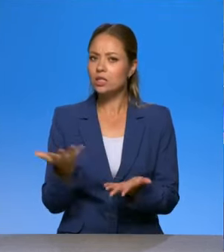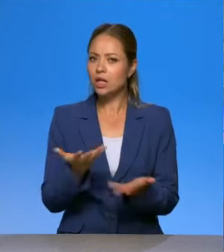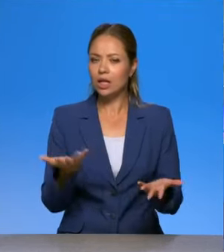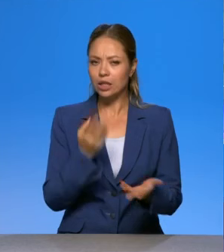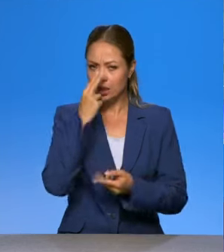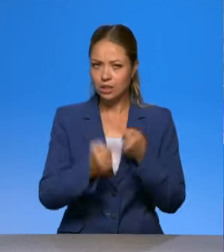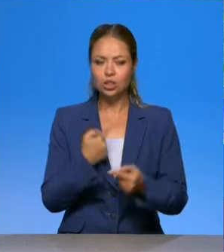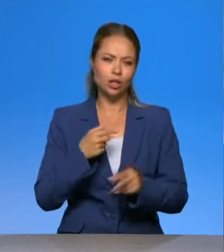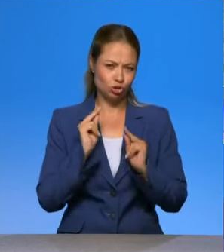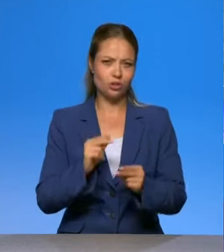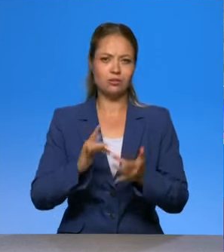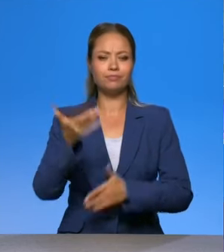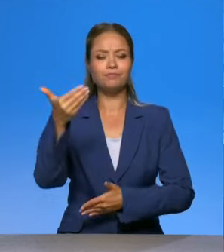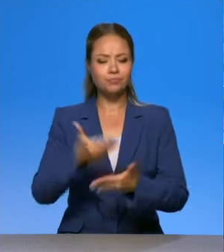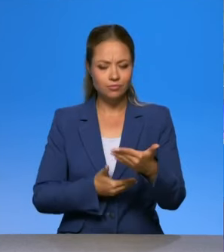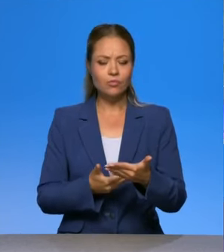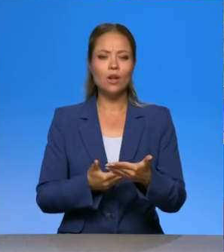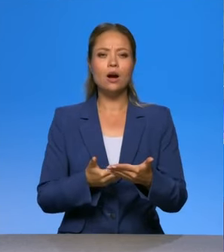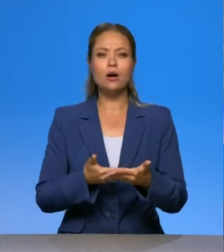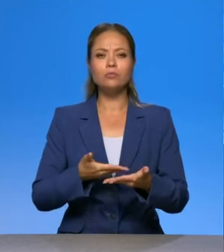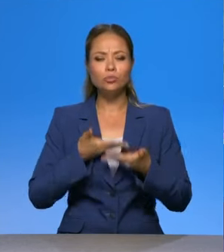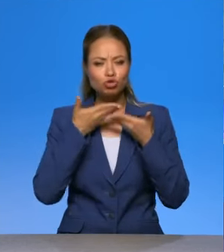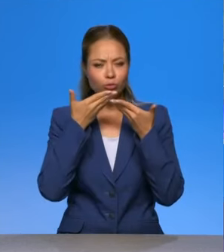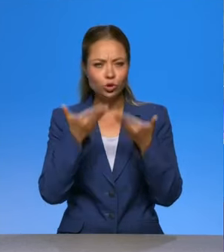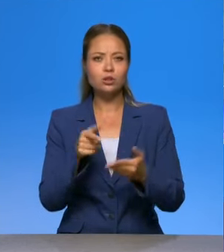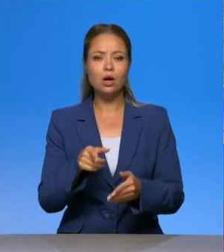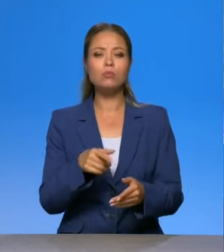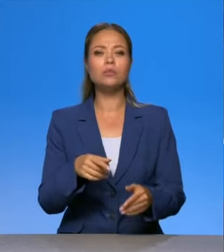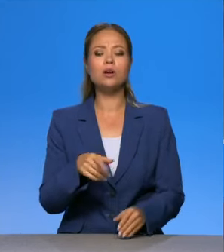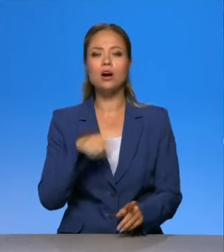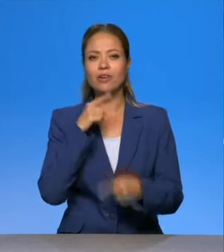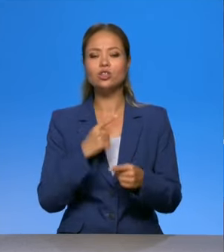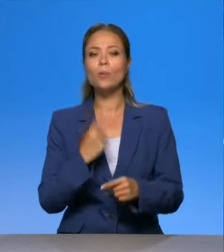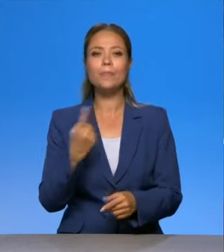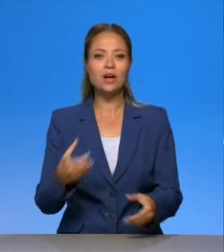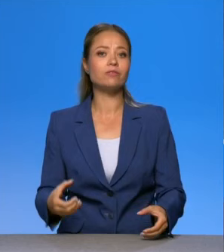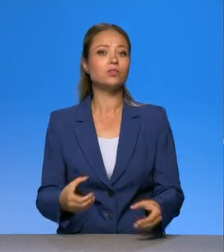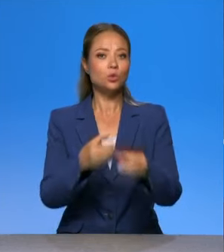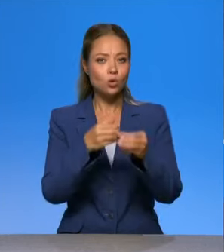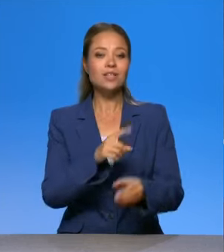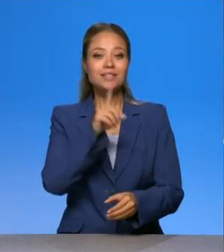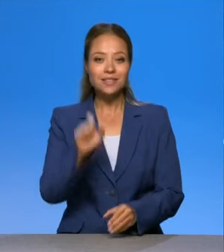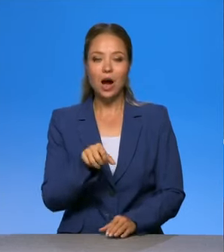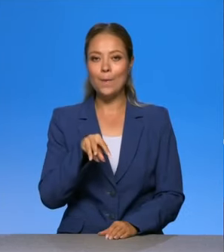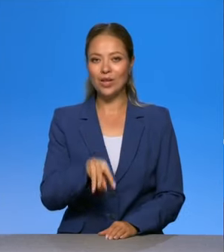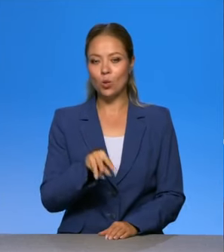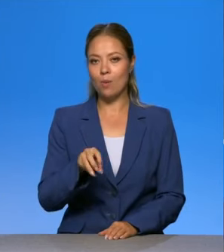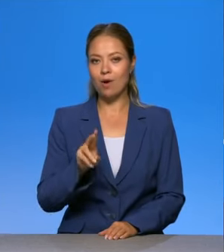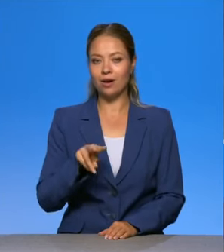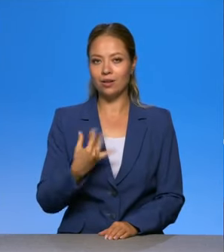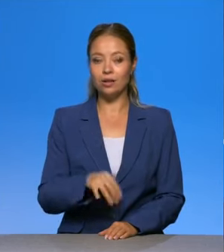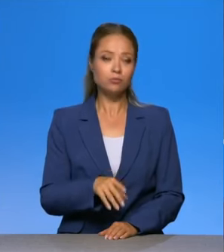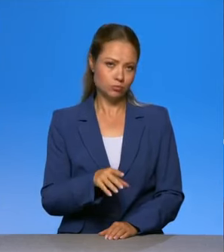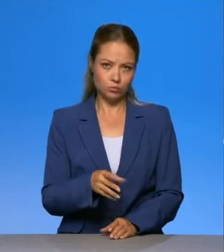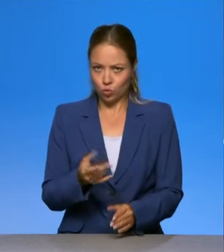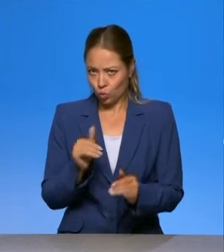что первый тост поднимается за Миклуха Макуэя в этот день. Так это? У пьющих, да. Ну, вот мы, у пьющих, да.